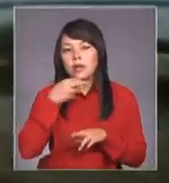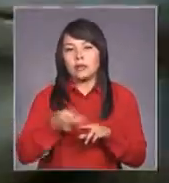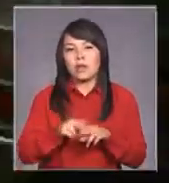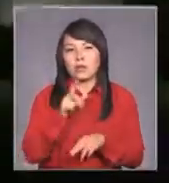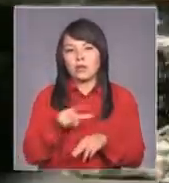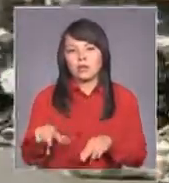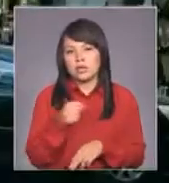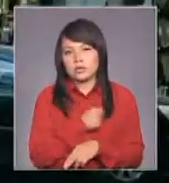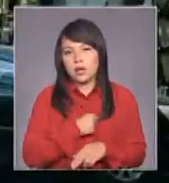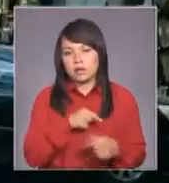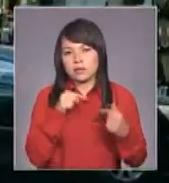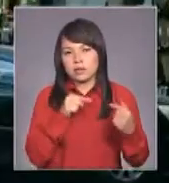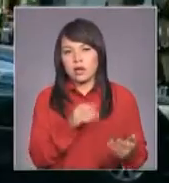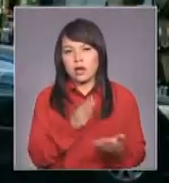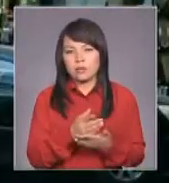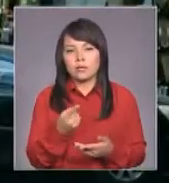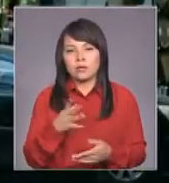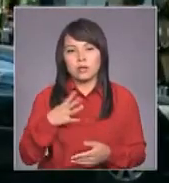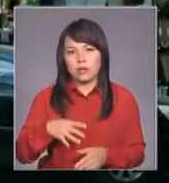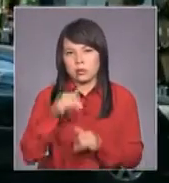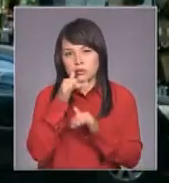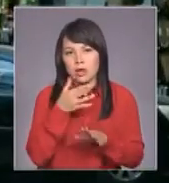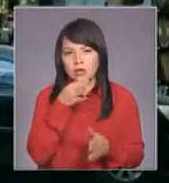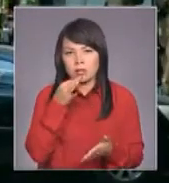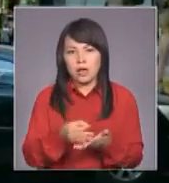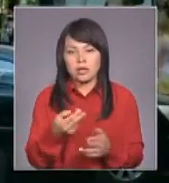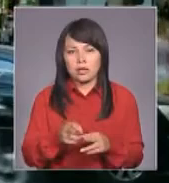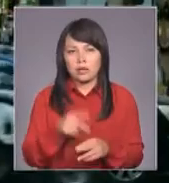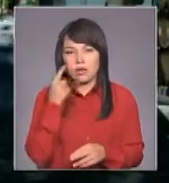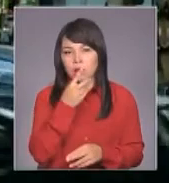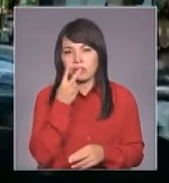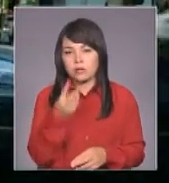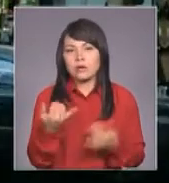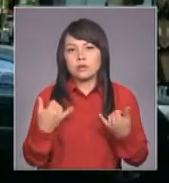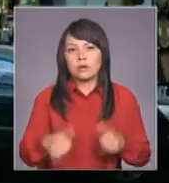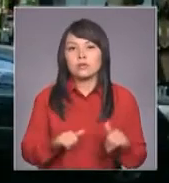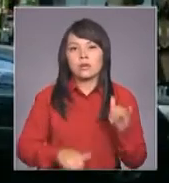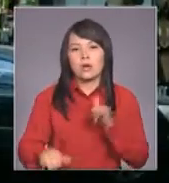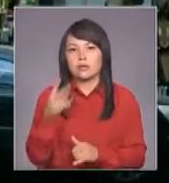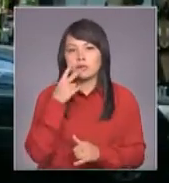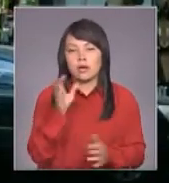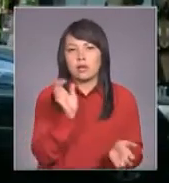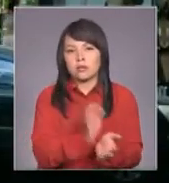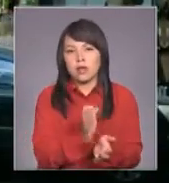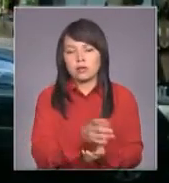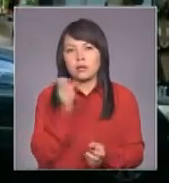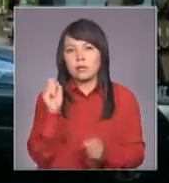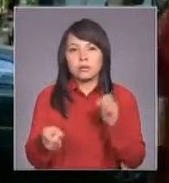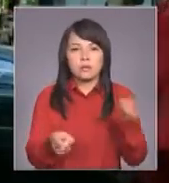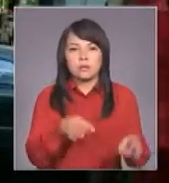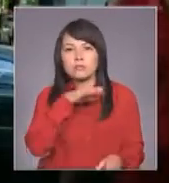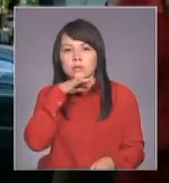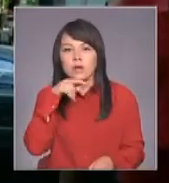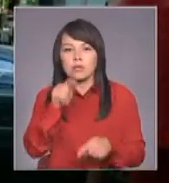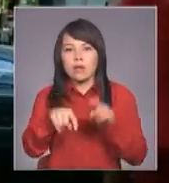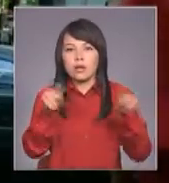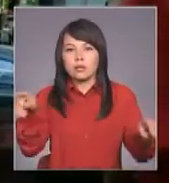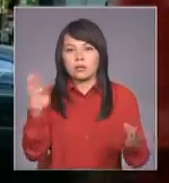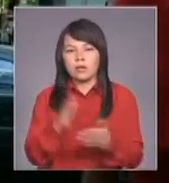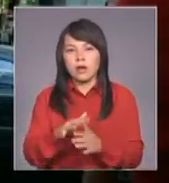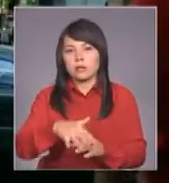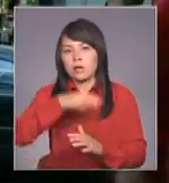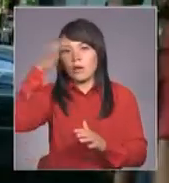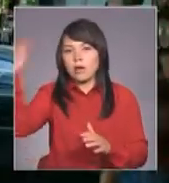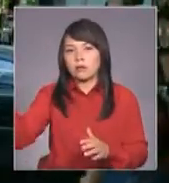шегіне жеткен. Мына көрініс жағанды ұстатады. Қайда қарасанда қоқым соқымға толып тұр. Қоқыс таудай болып